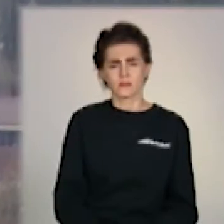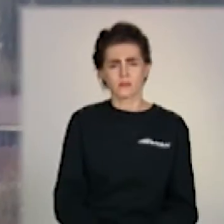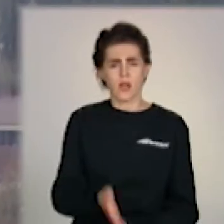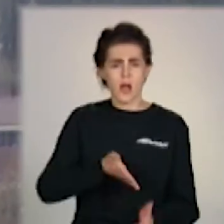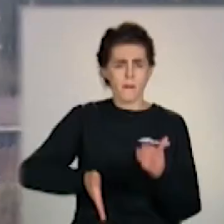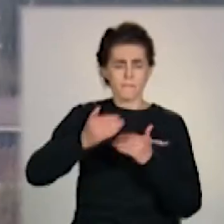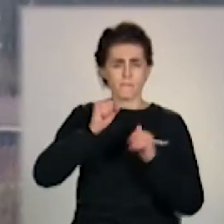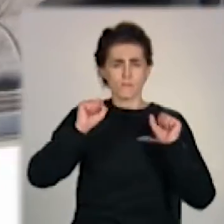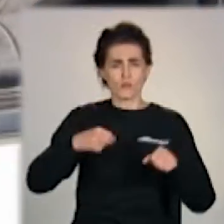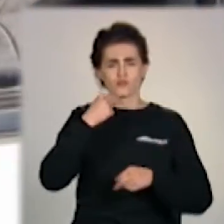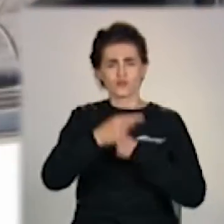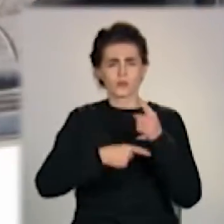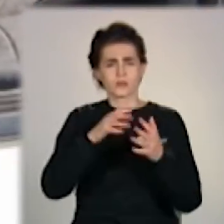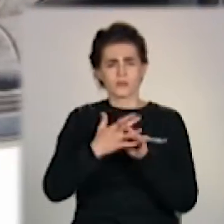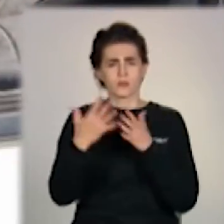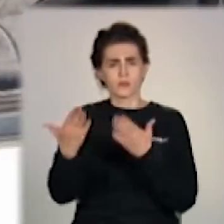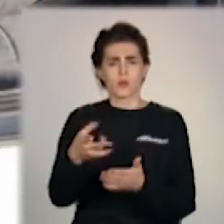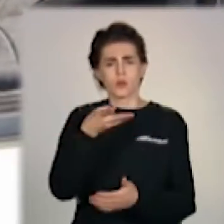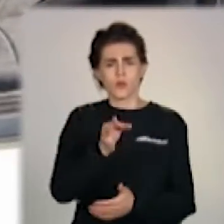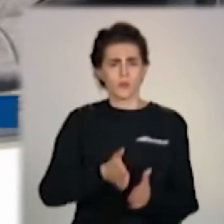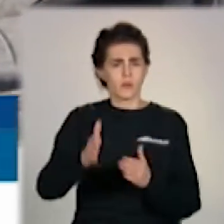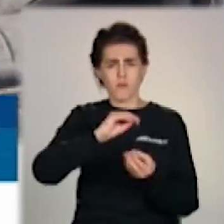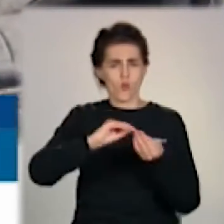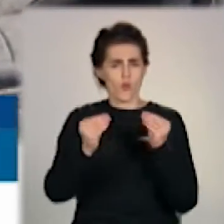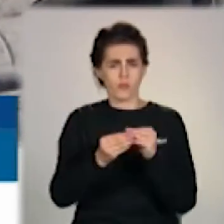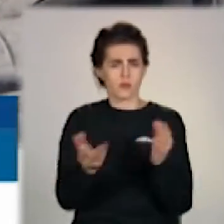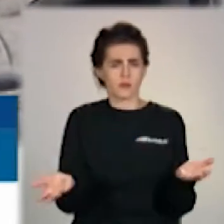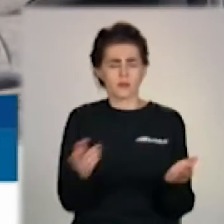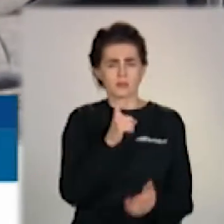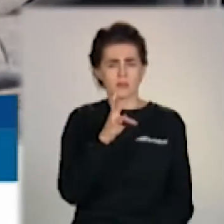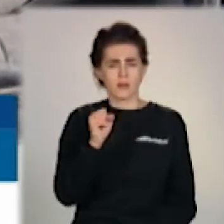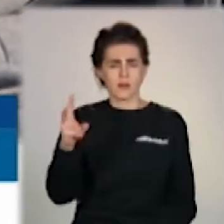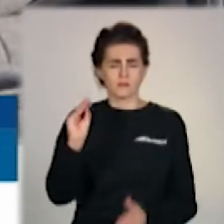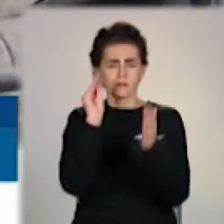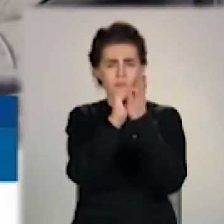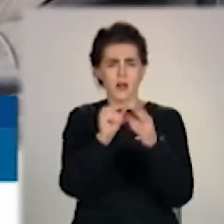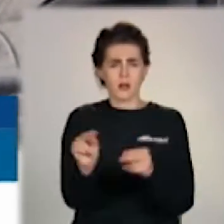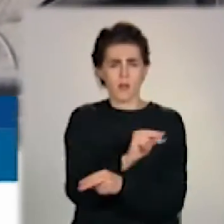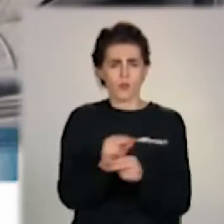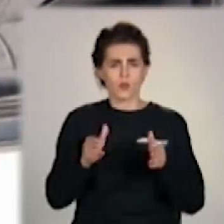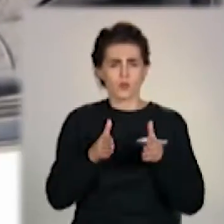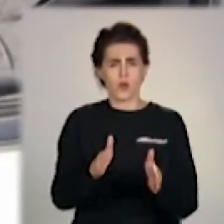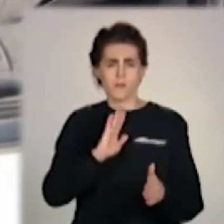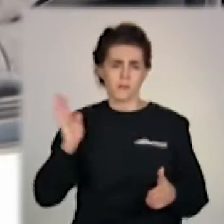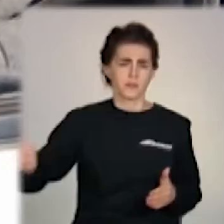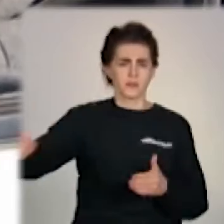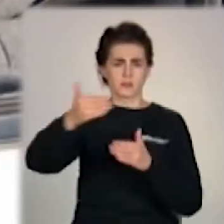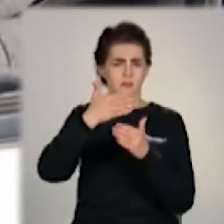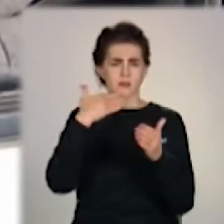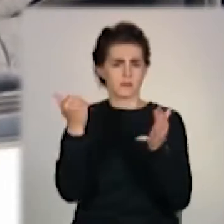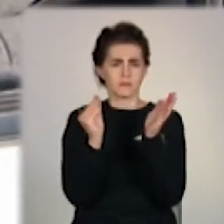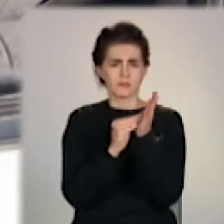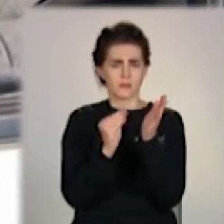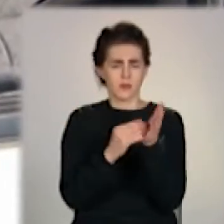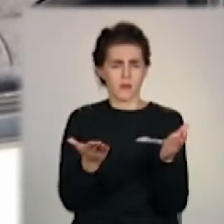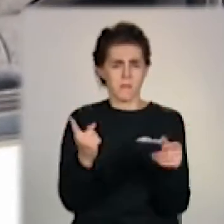але знайти цей об'їзд проблематично, тому що знак «ремонт дороги» є, а сам об'їзд ніяк не обозначений. От